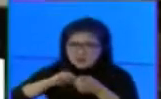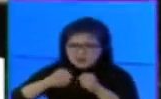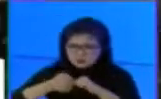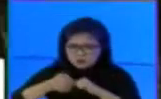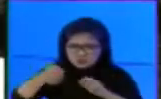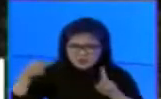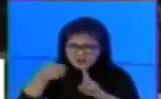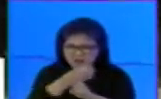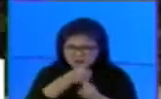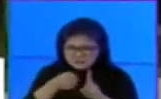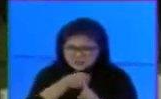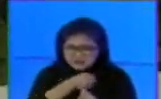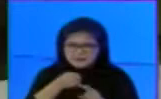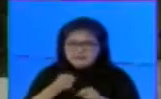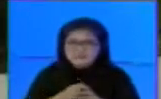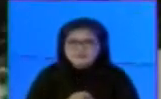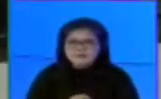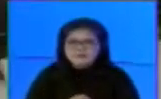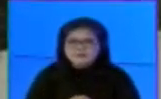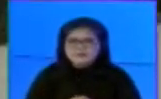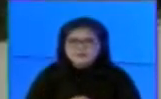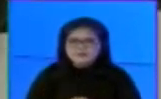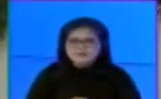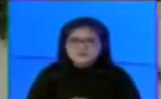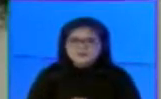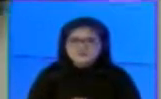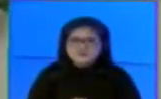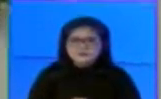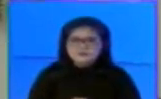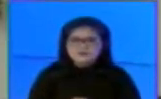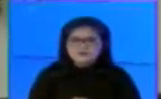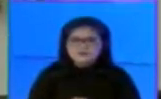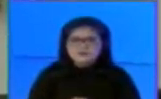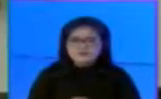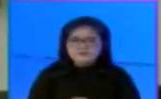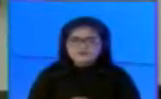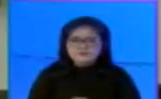ini. Dari Jakarta, Geomanik, iNews melaporkan.